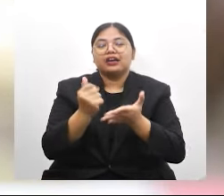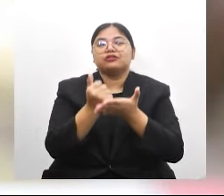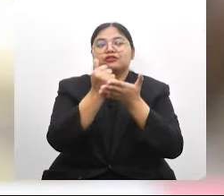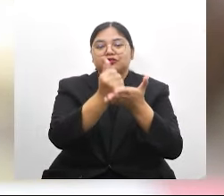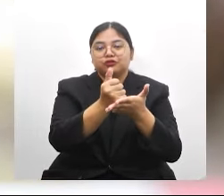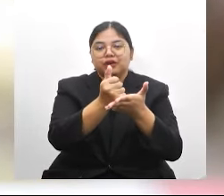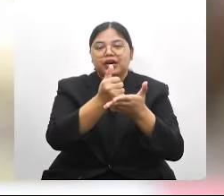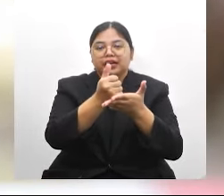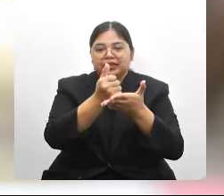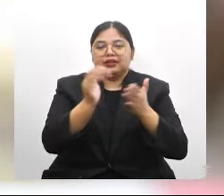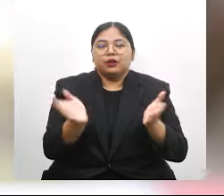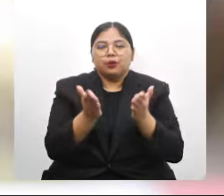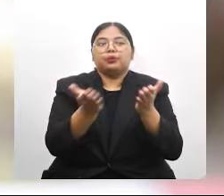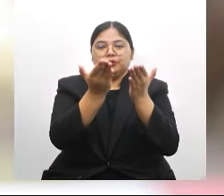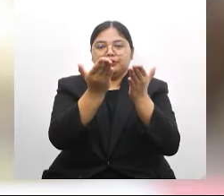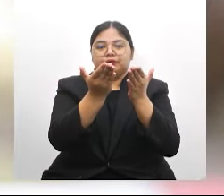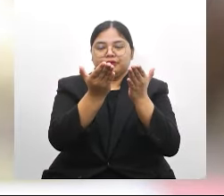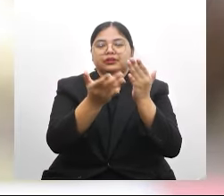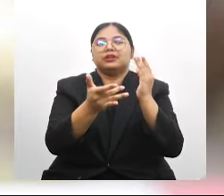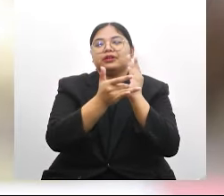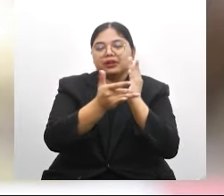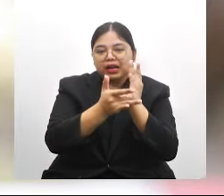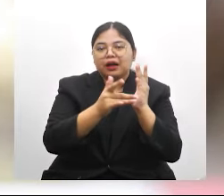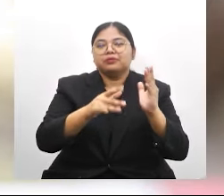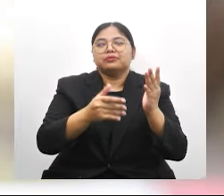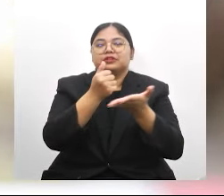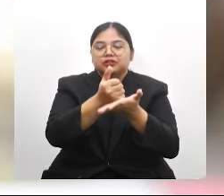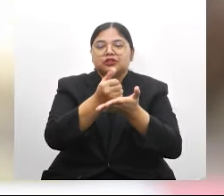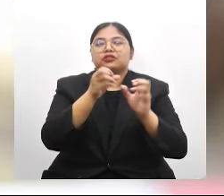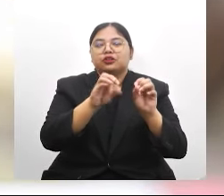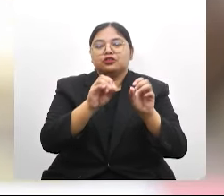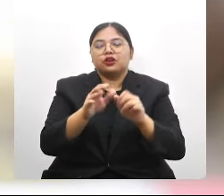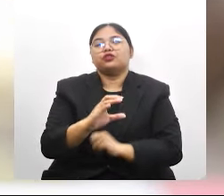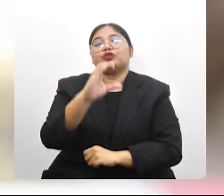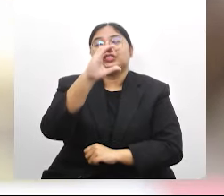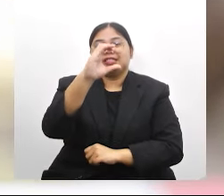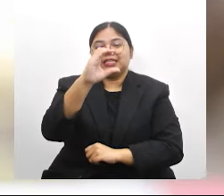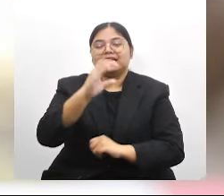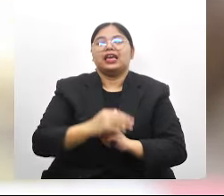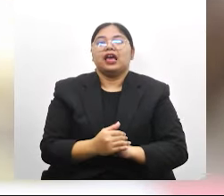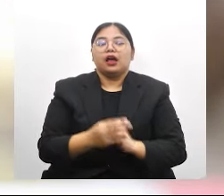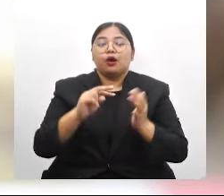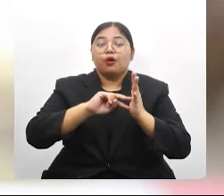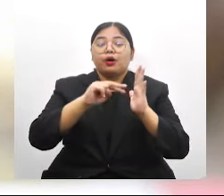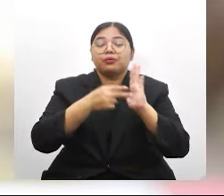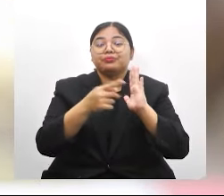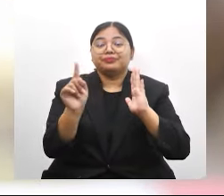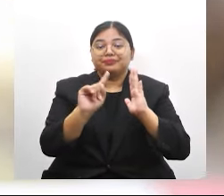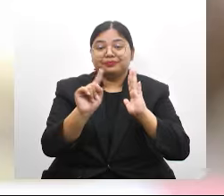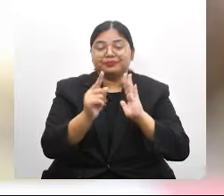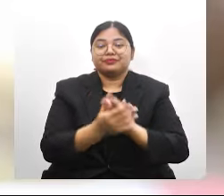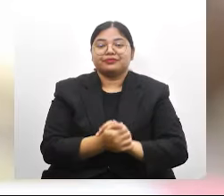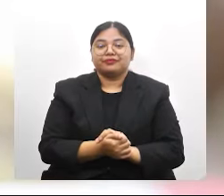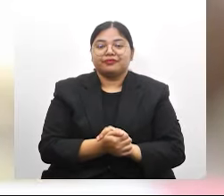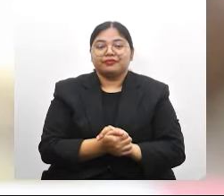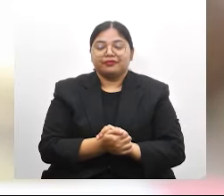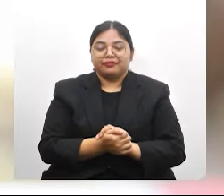เคลื่อนในการสร้างนวัตกรรมนะคะแล้วก็ raแล้วก็ตัว C Cก็คือเอ่อ